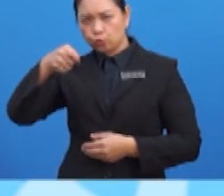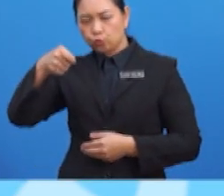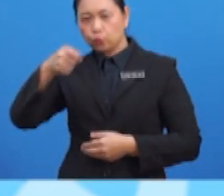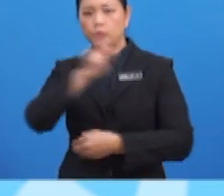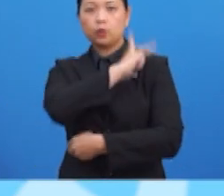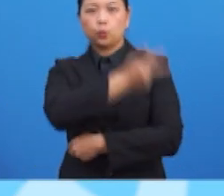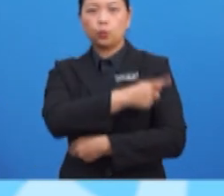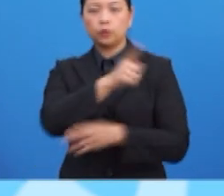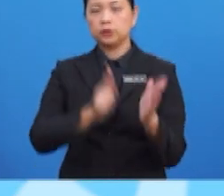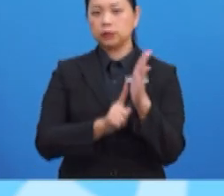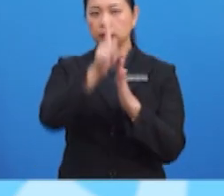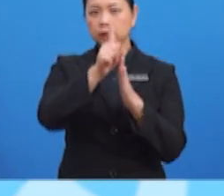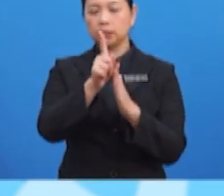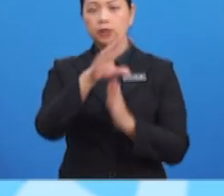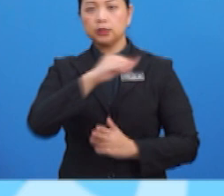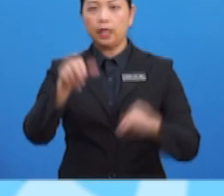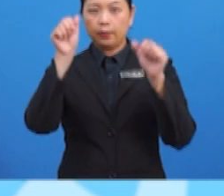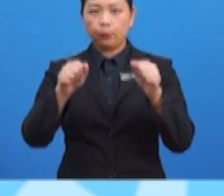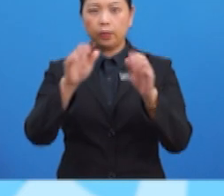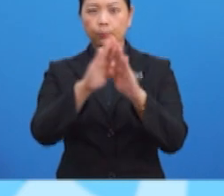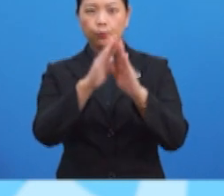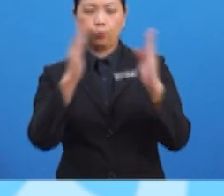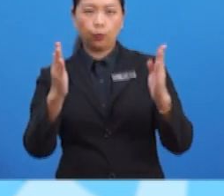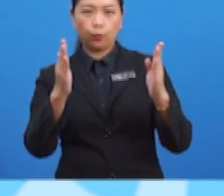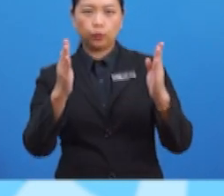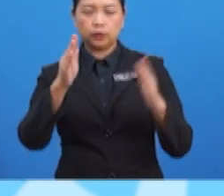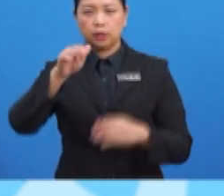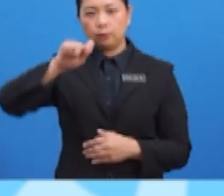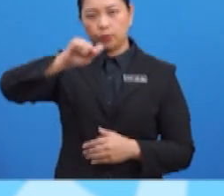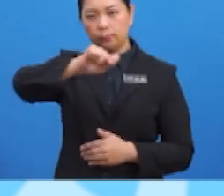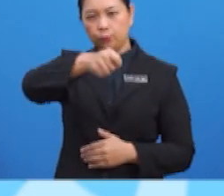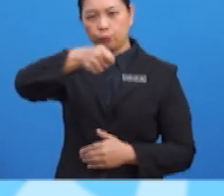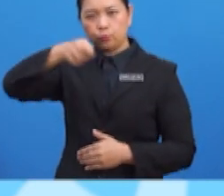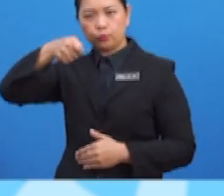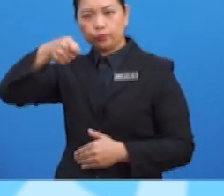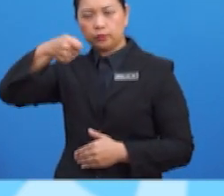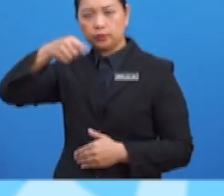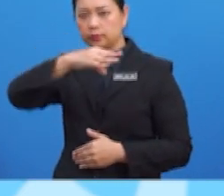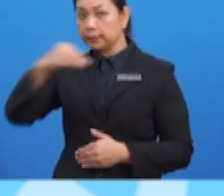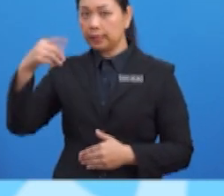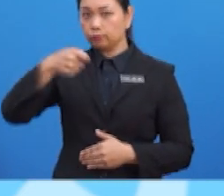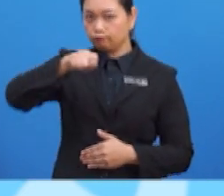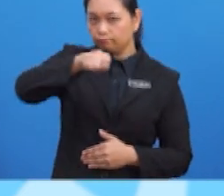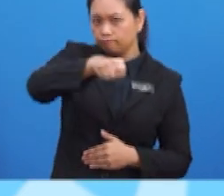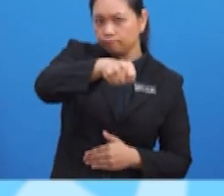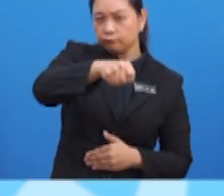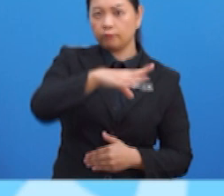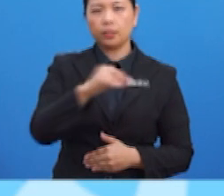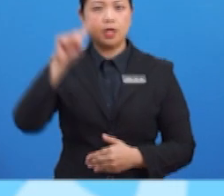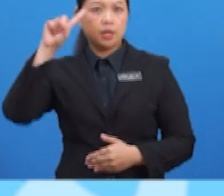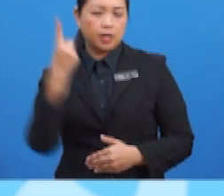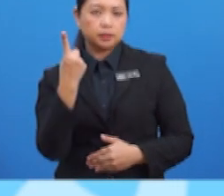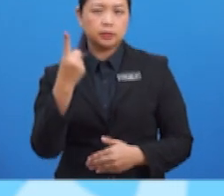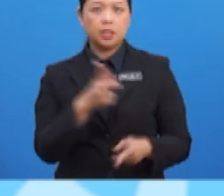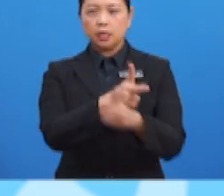tinggi yang boleh membuka dan mengetatkan skru pada tayar kenderaan dengan hanya